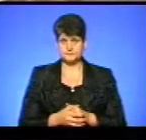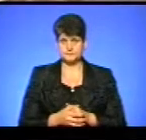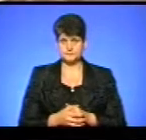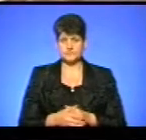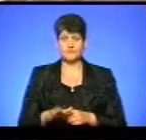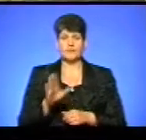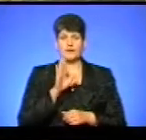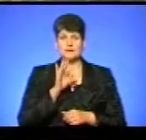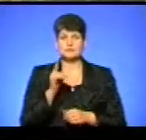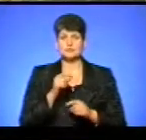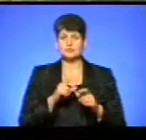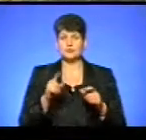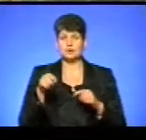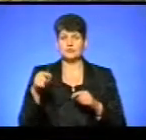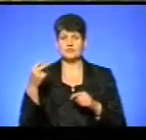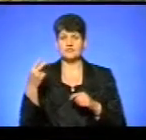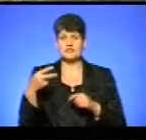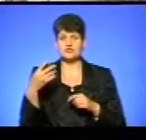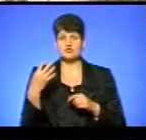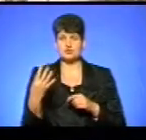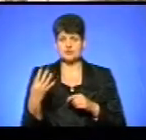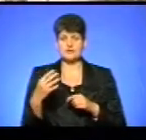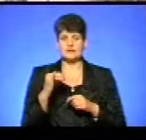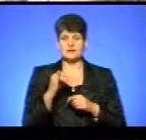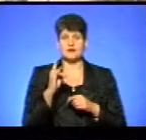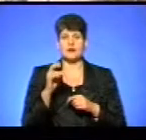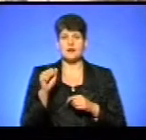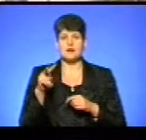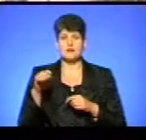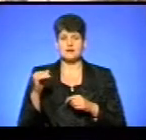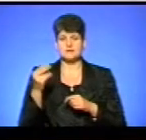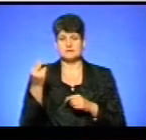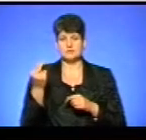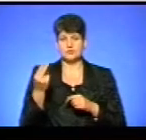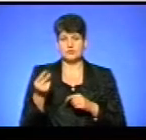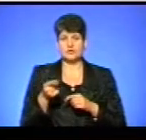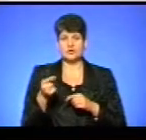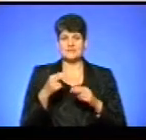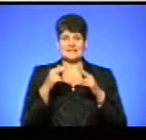Учениця Тернопільської школи номер 24 Ілона Калашник відтворює Тернопільський замок.